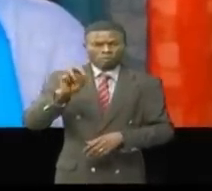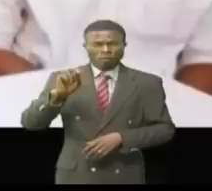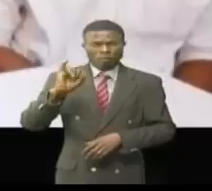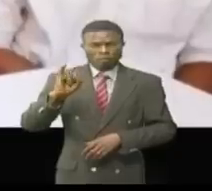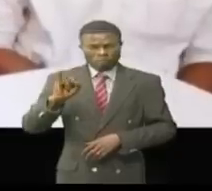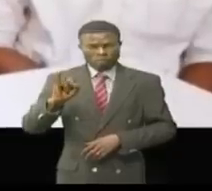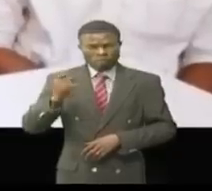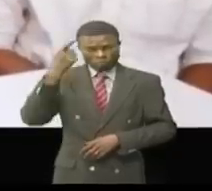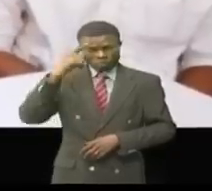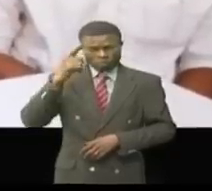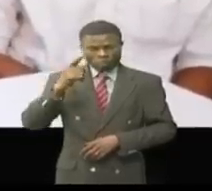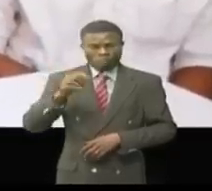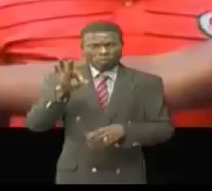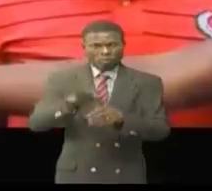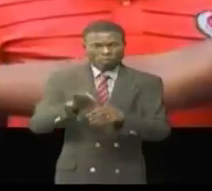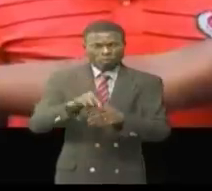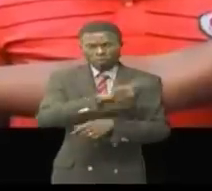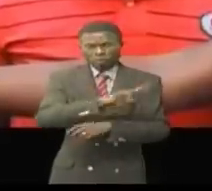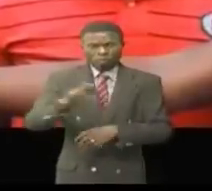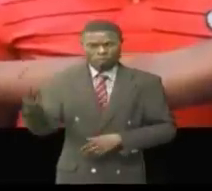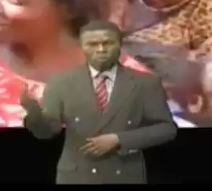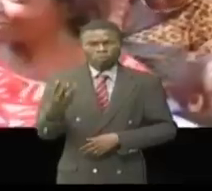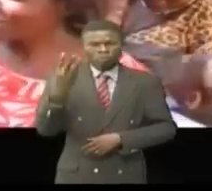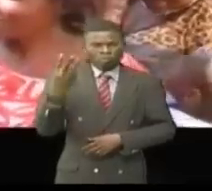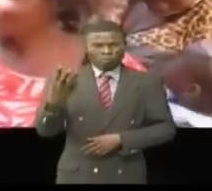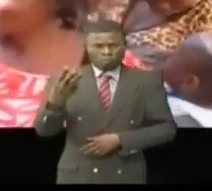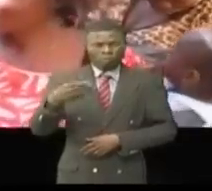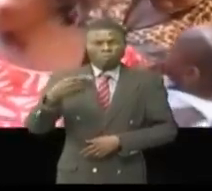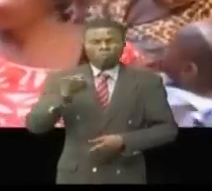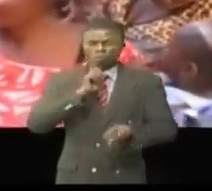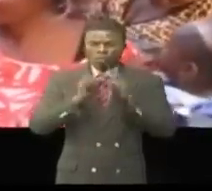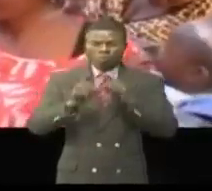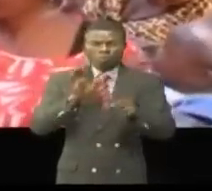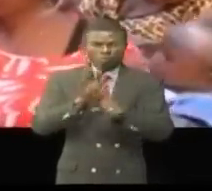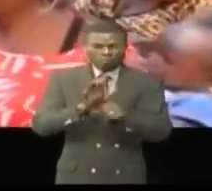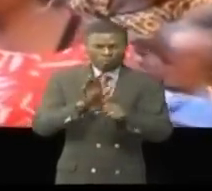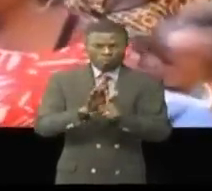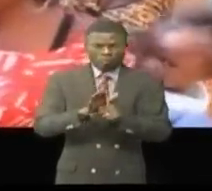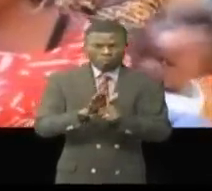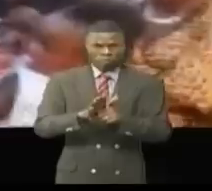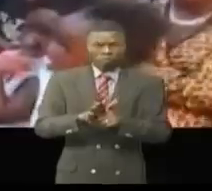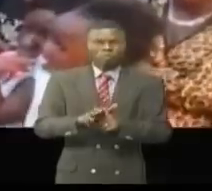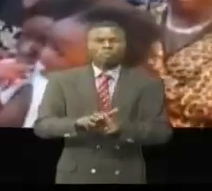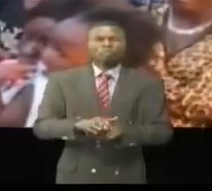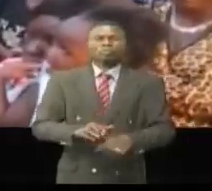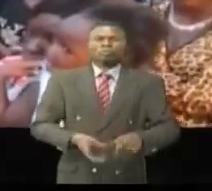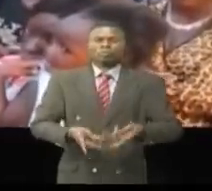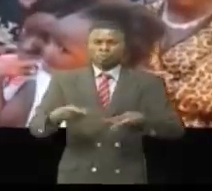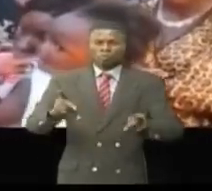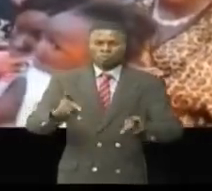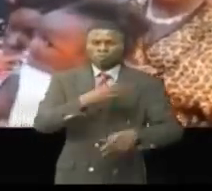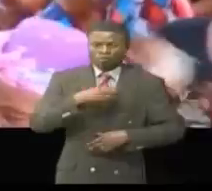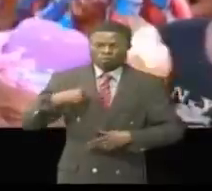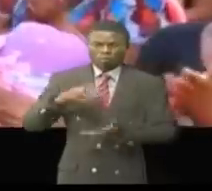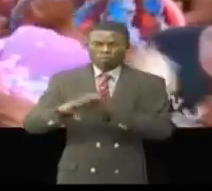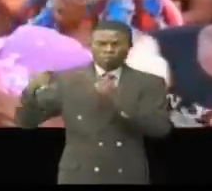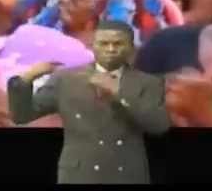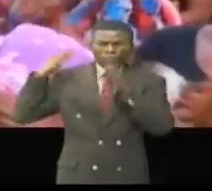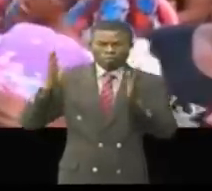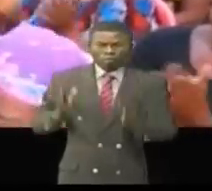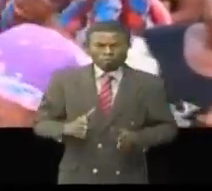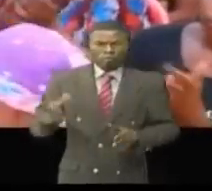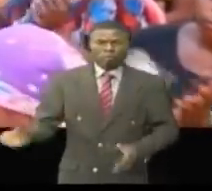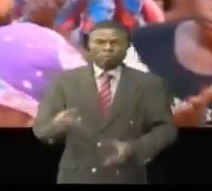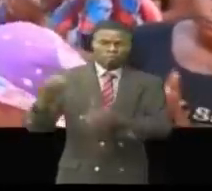CENI, pour le scrutin de 2023. Ces discussions approfondies visent aussi l'autonomisation de la femme, la prise